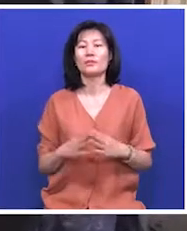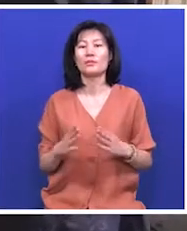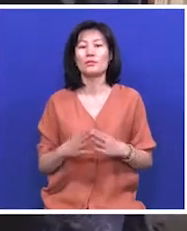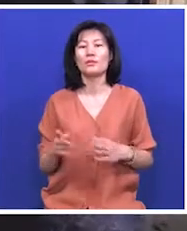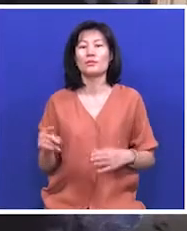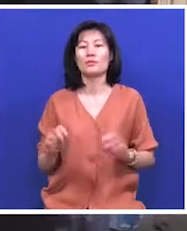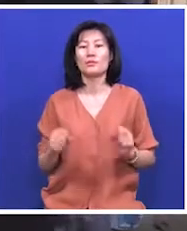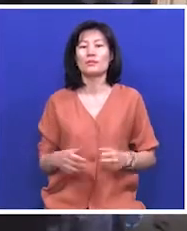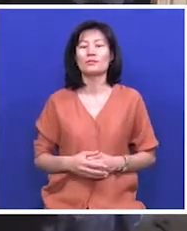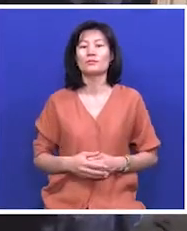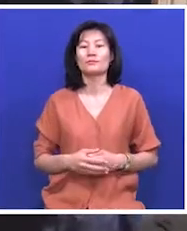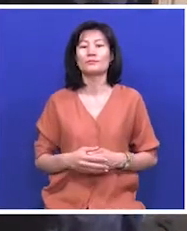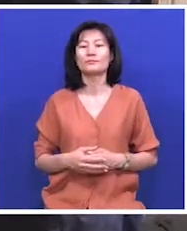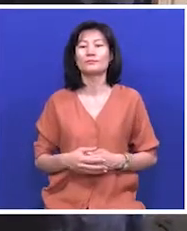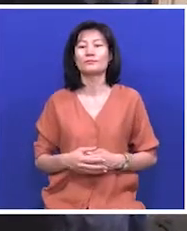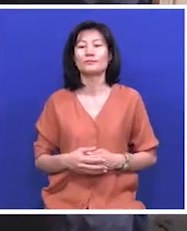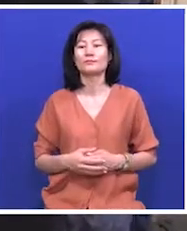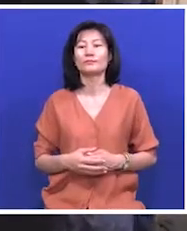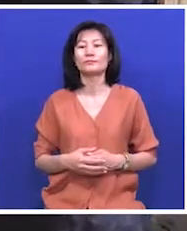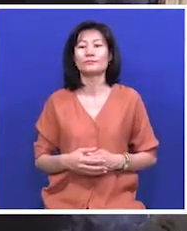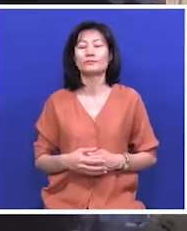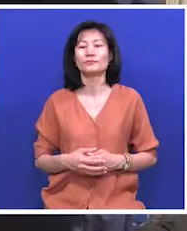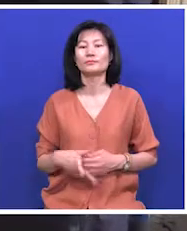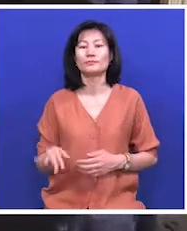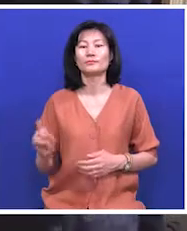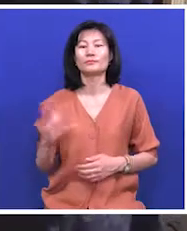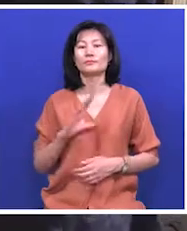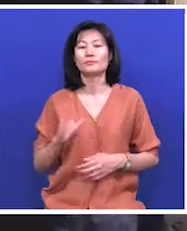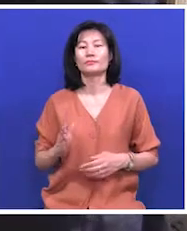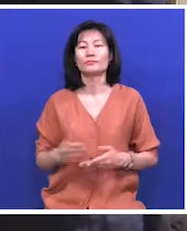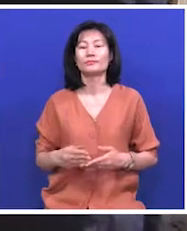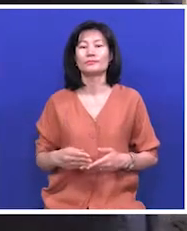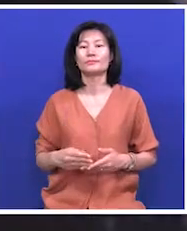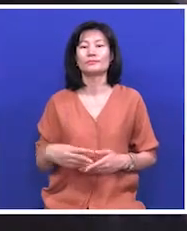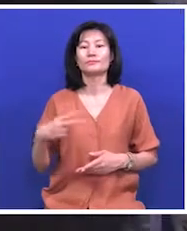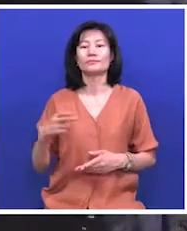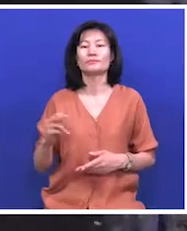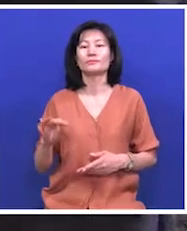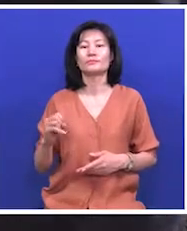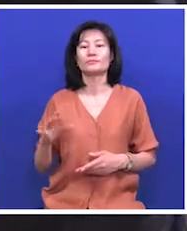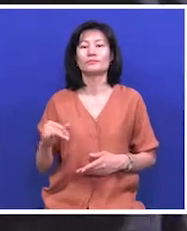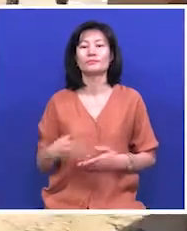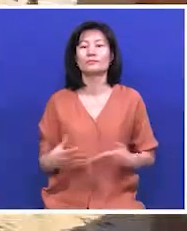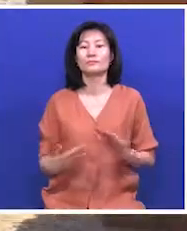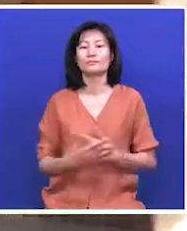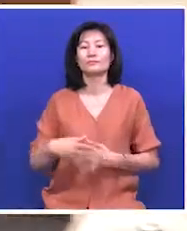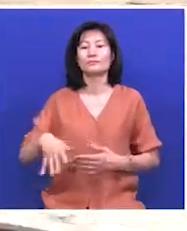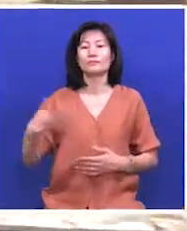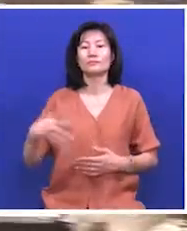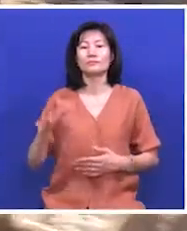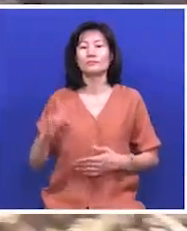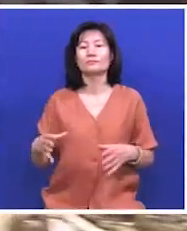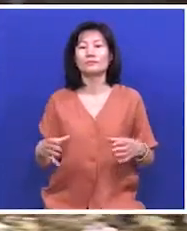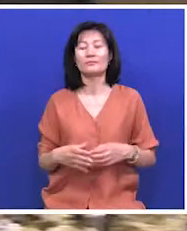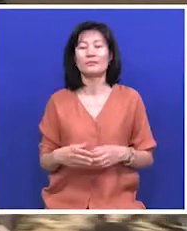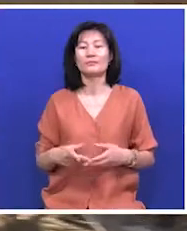образом үйін салмаса, біз өзіміз салып береміз. Солай жүр. Коллективный ответственность. Дұрыс, дұрыс. Біз сол үшін жаңа бардық, 50%